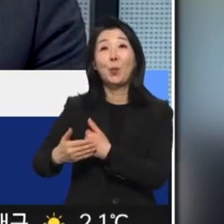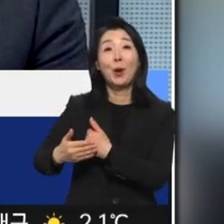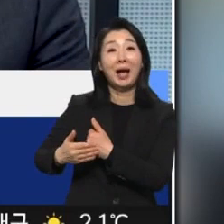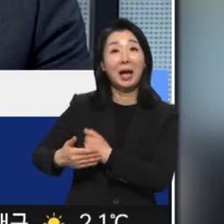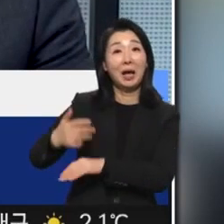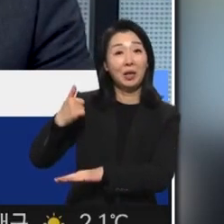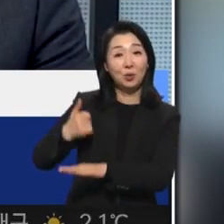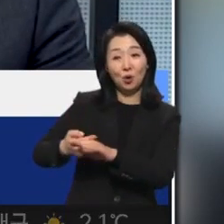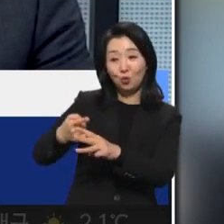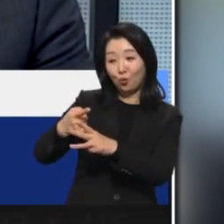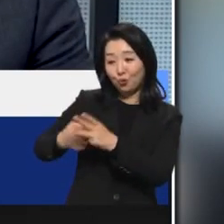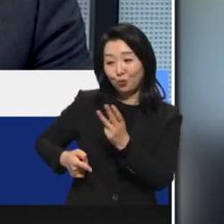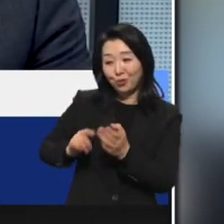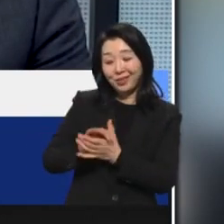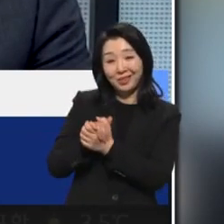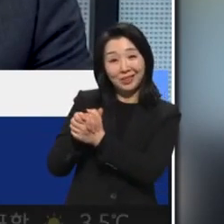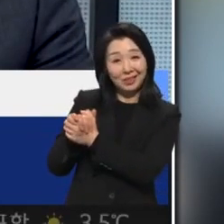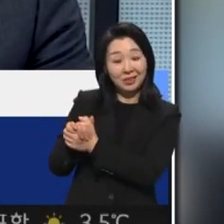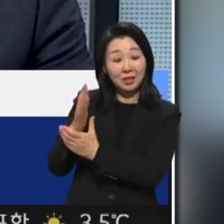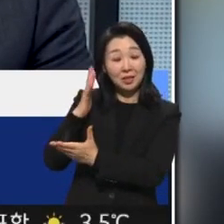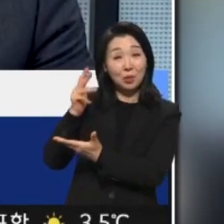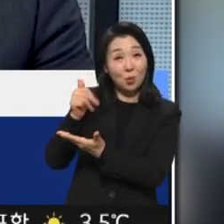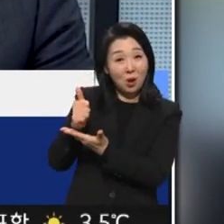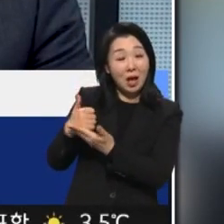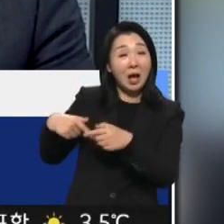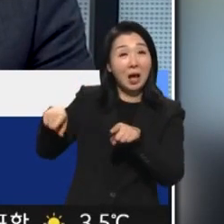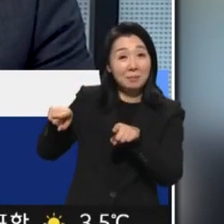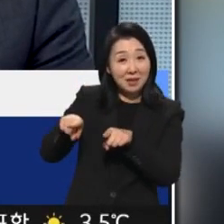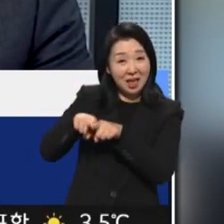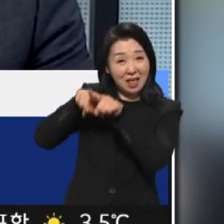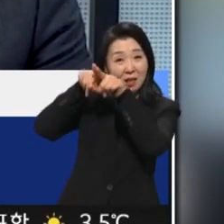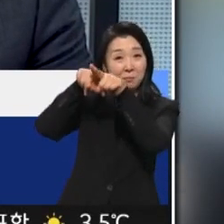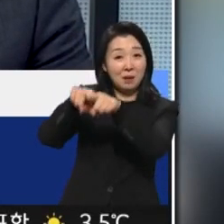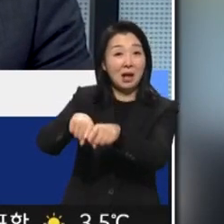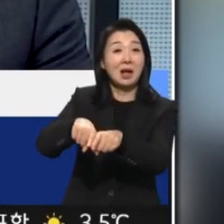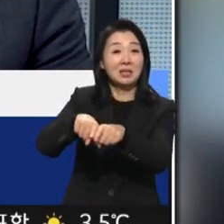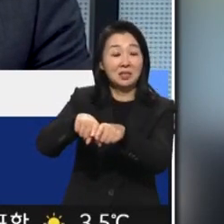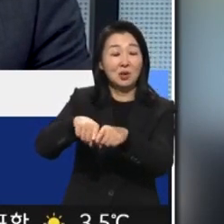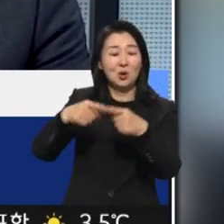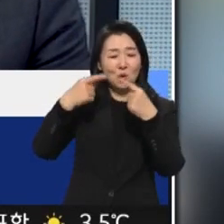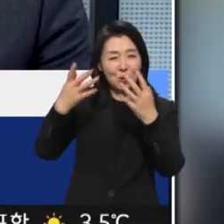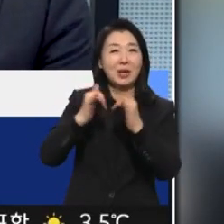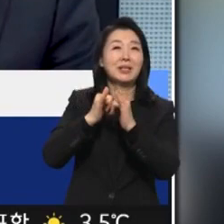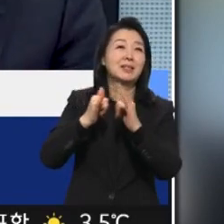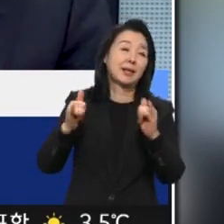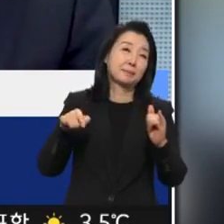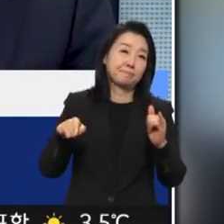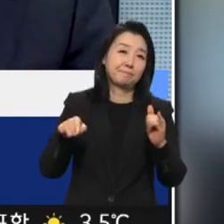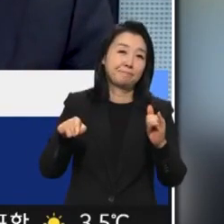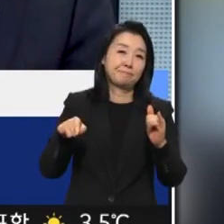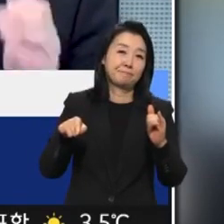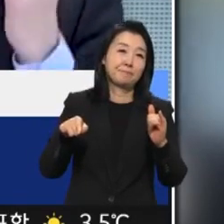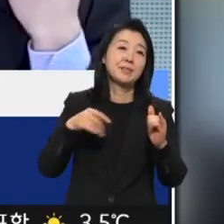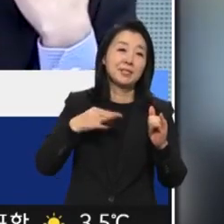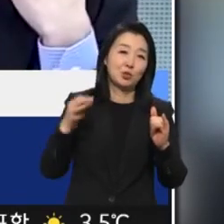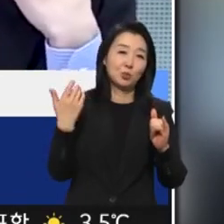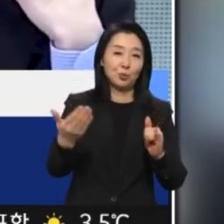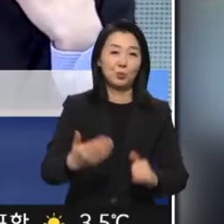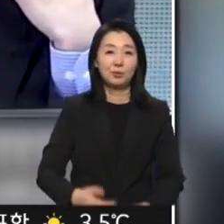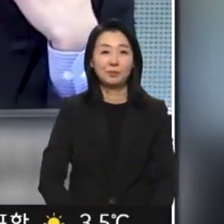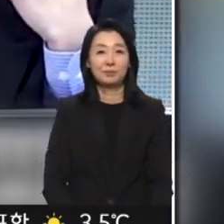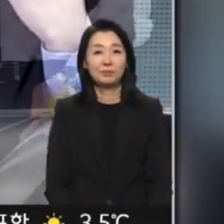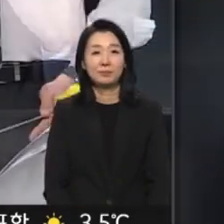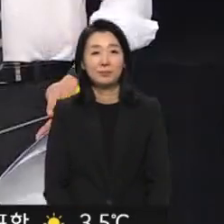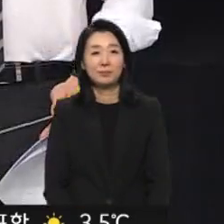윤석열 대통령과 그 함께 갈 수 있는 그런 확실한 사람이다라는 인증을 해준 거죠.